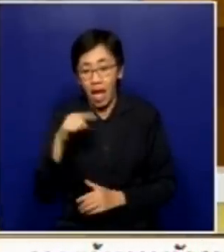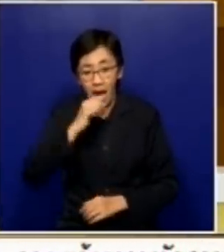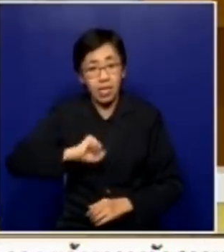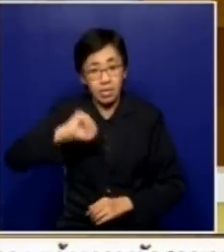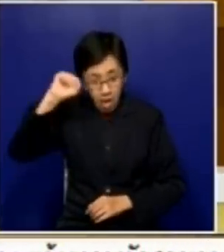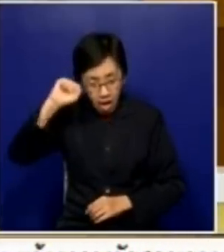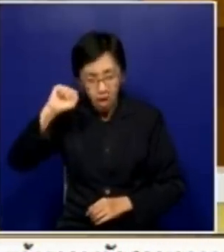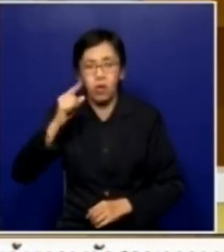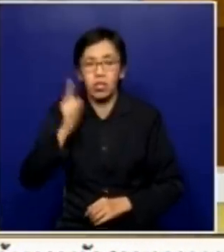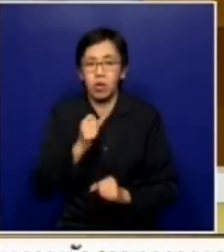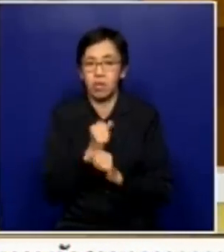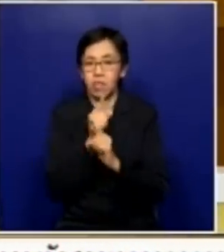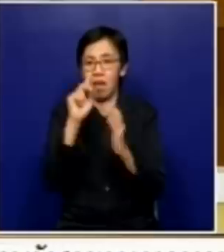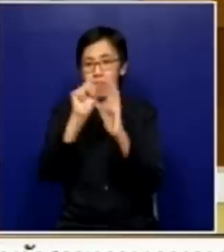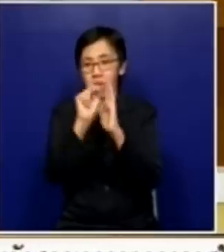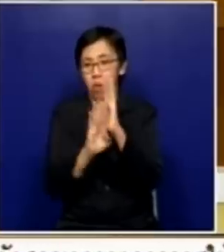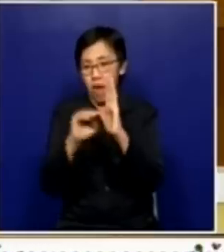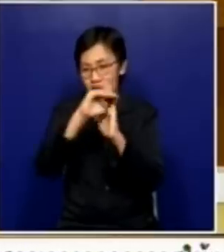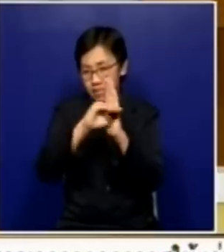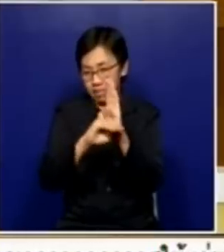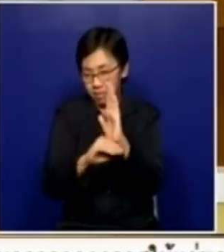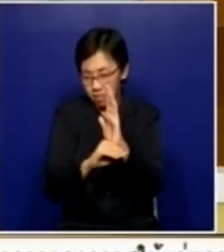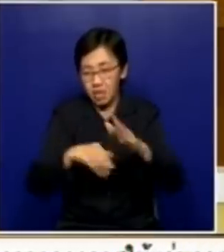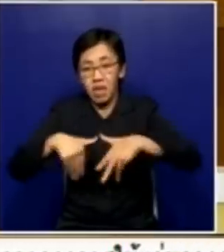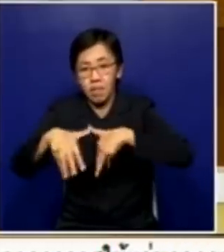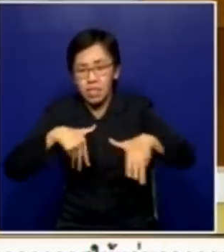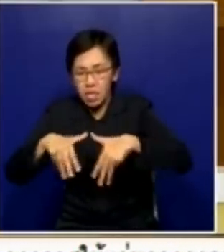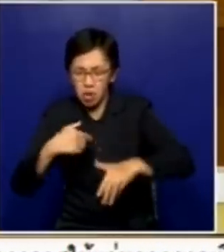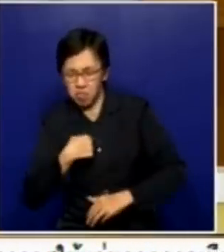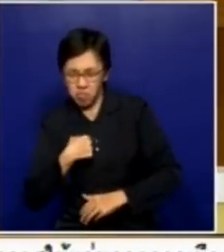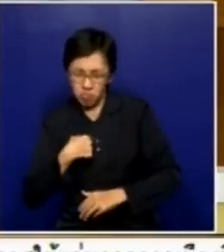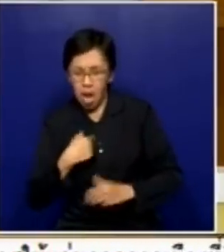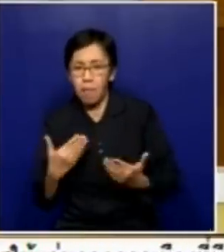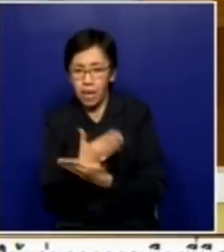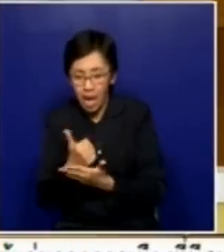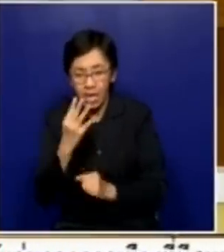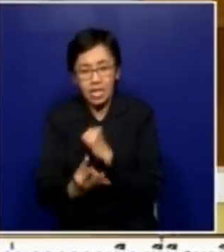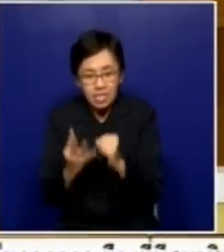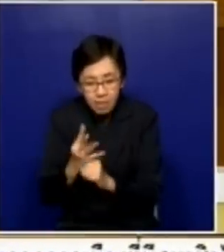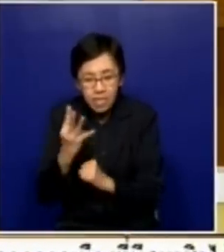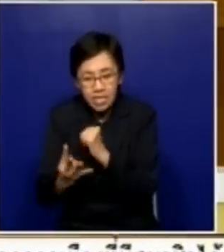บายทเขไดถแหลงไว้และปชาชนกสามารถเปลยนใจได้ทุๆอย่างน้อย 4 ปี